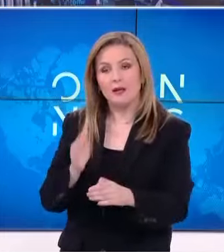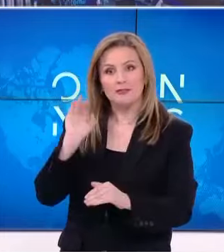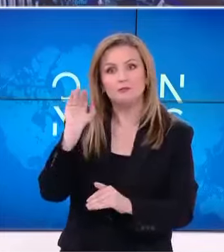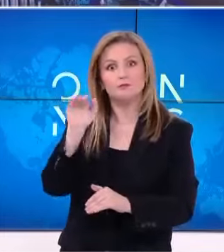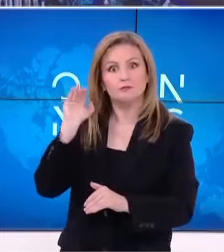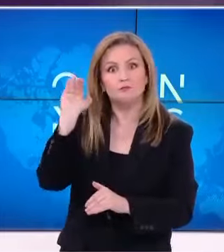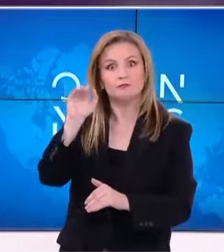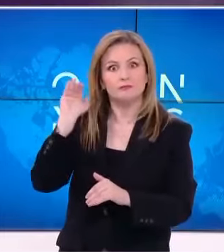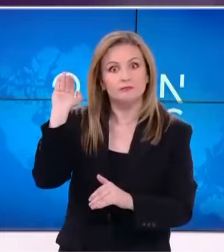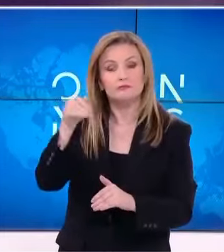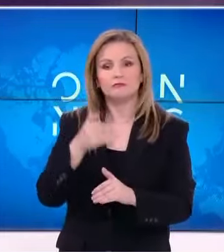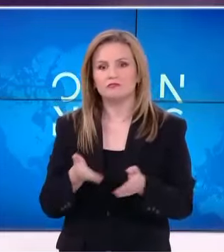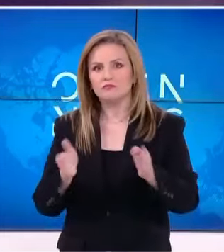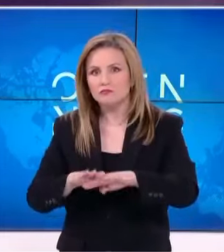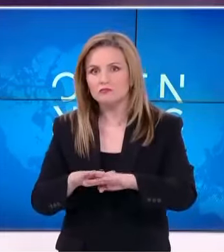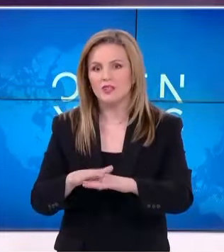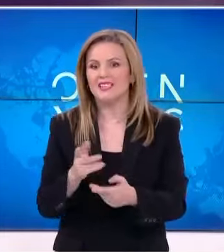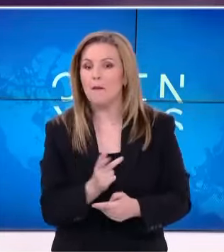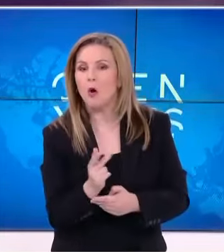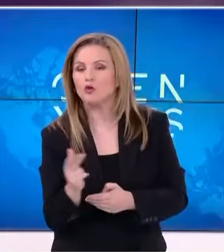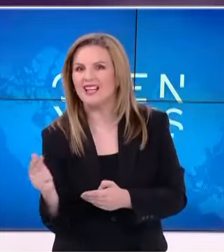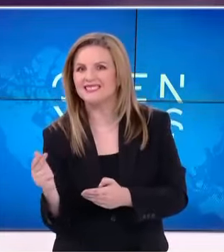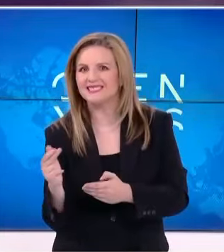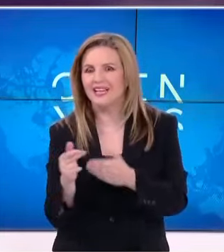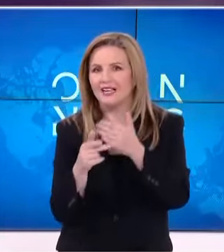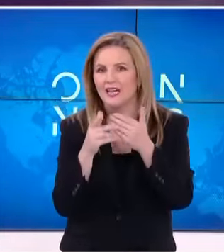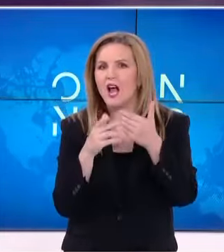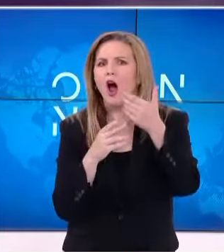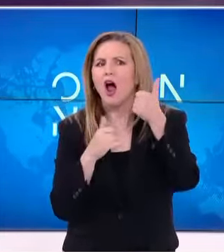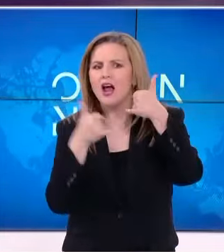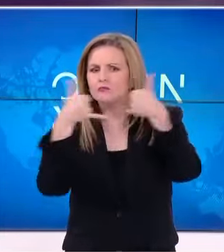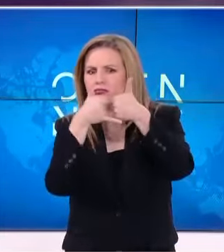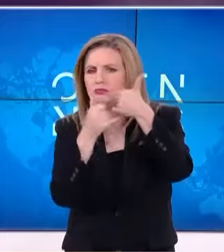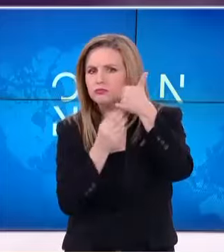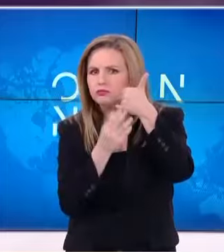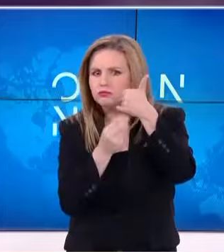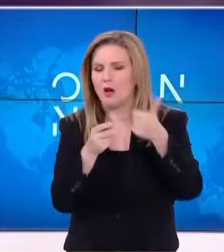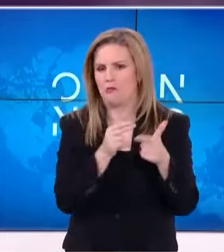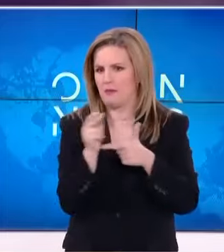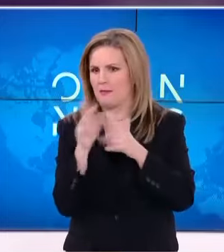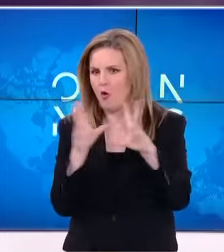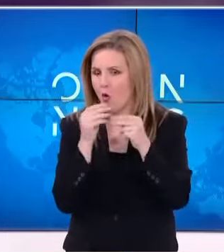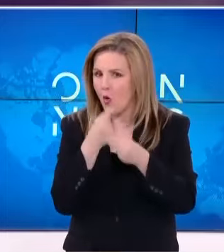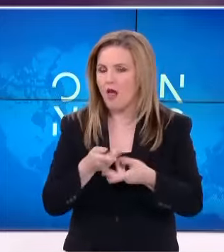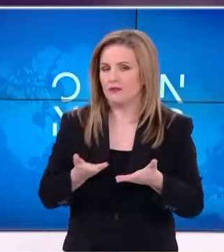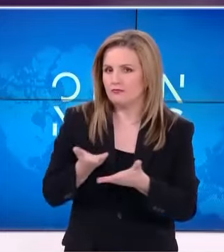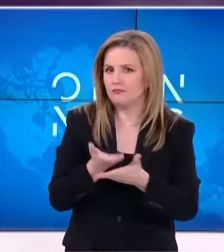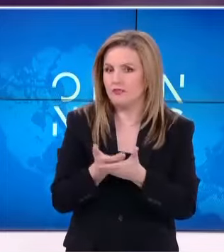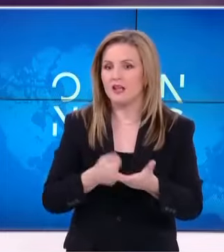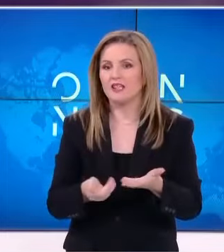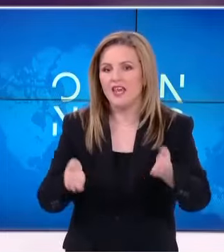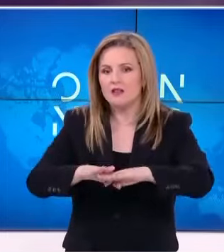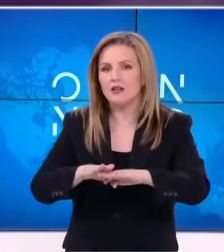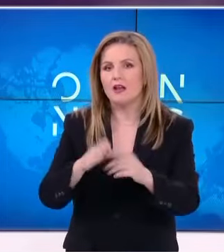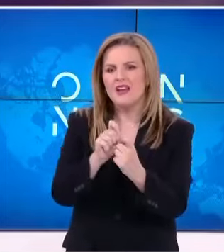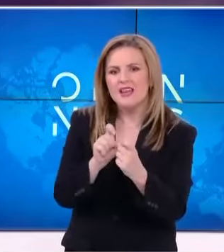μονταζιέρα και στην απομάκρυνση άρων-άρων των συντριμμιών και των υπολειμμάτων ανθρώπων